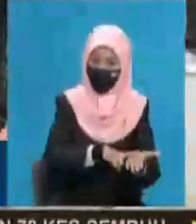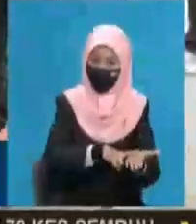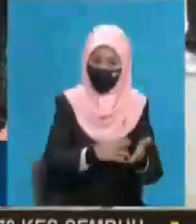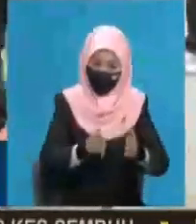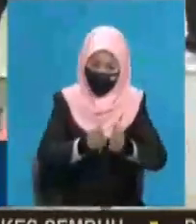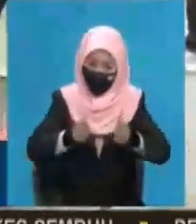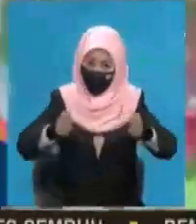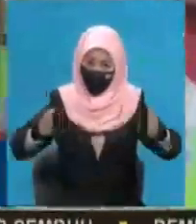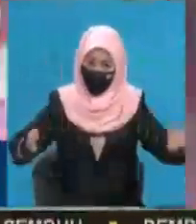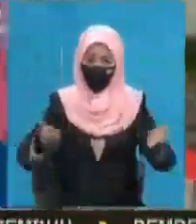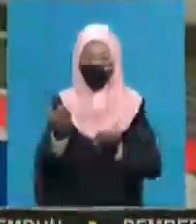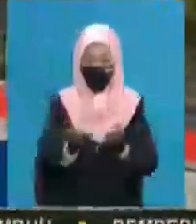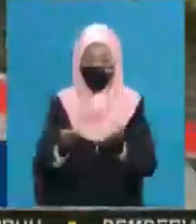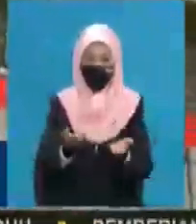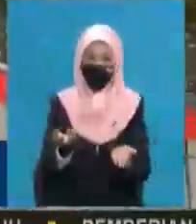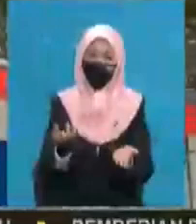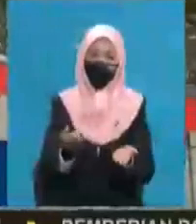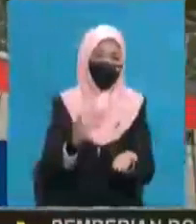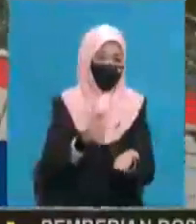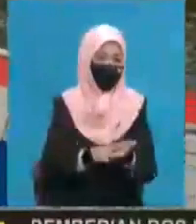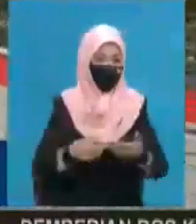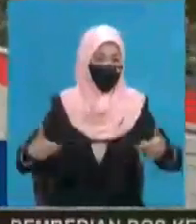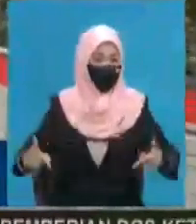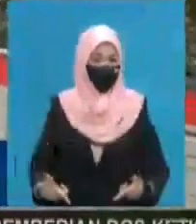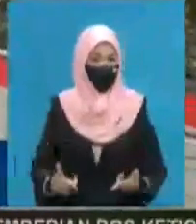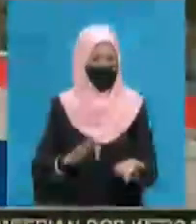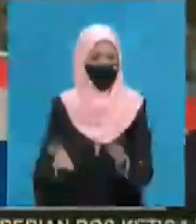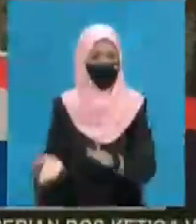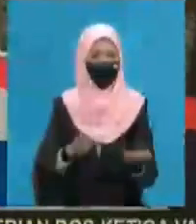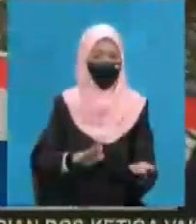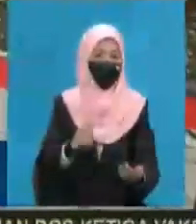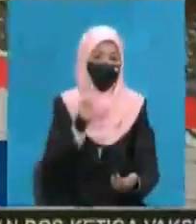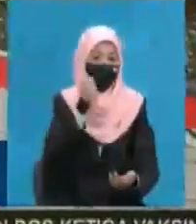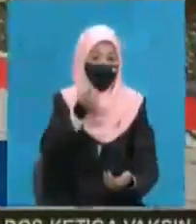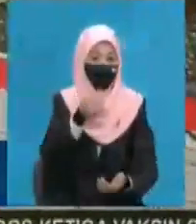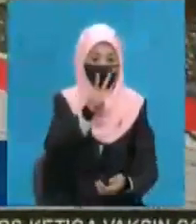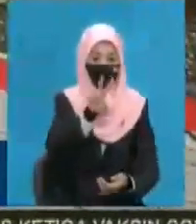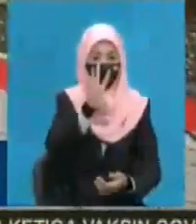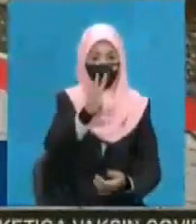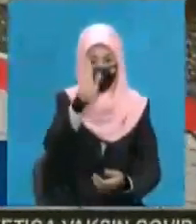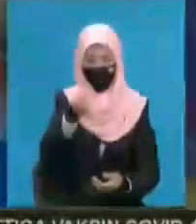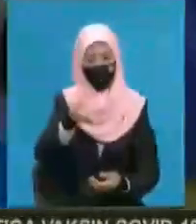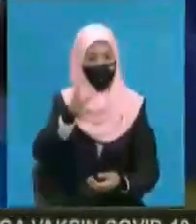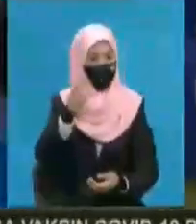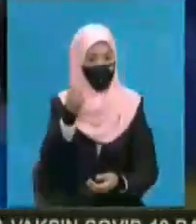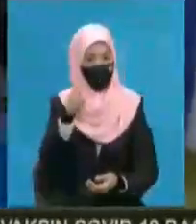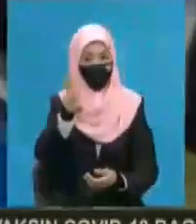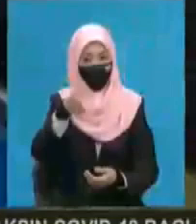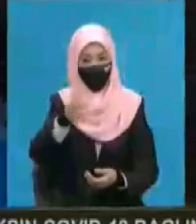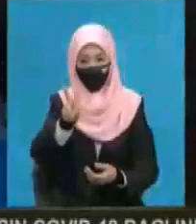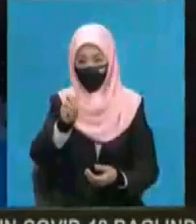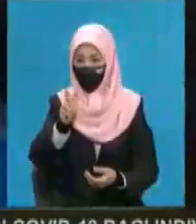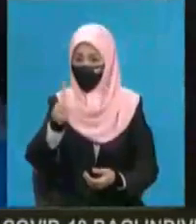memperluaskan lagi primatan Pendaftaran kelahiran dan kematian formula esok 26 Nov 2012 1